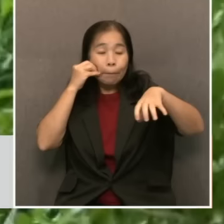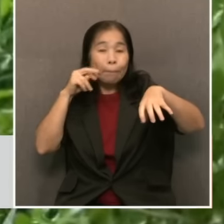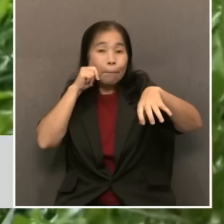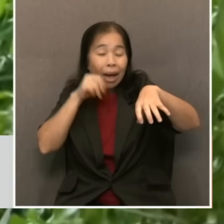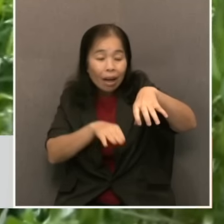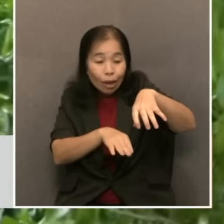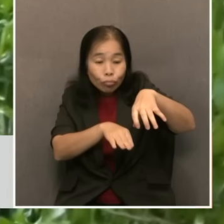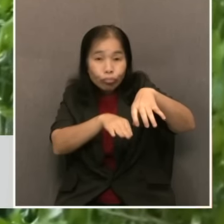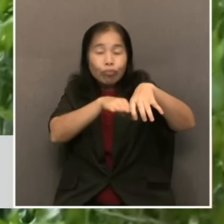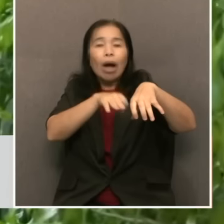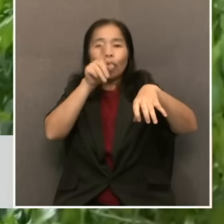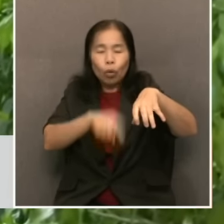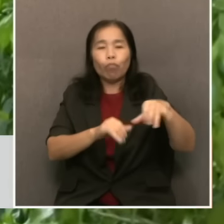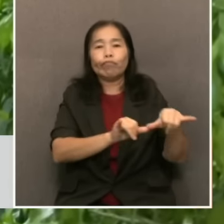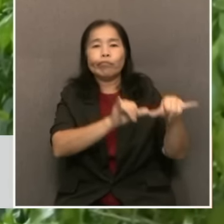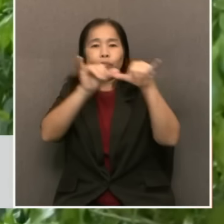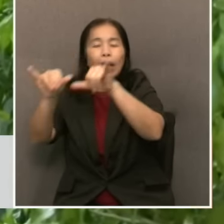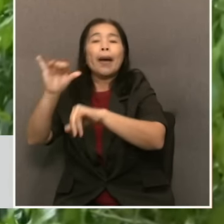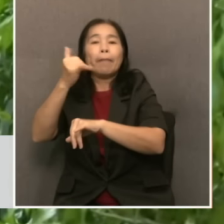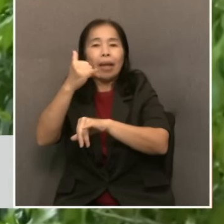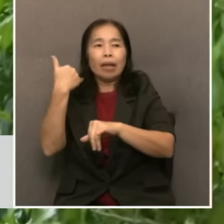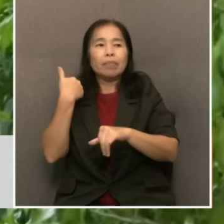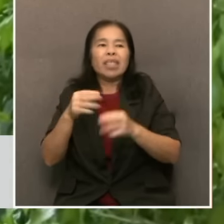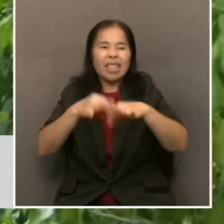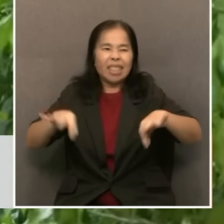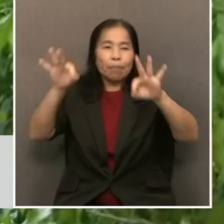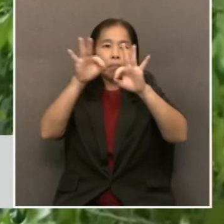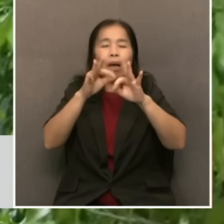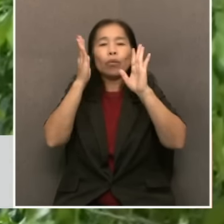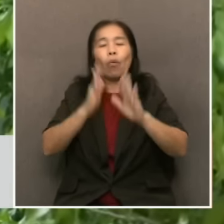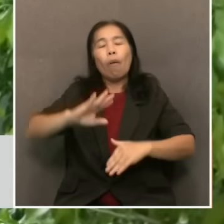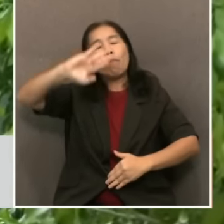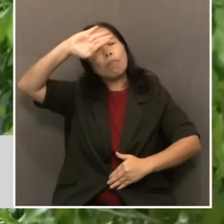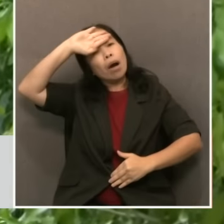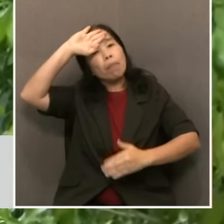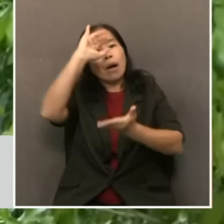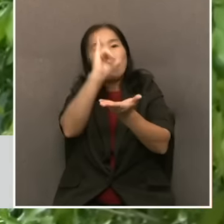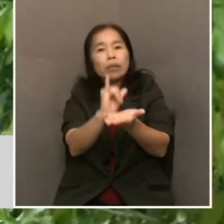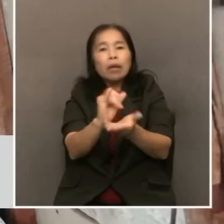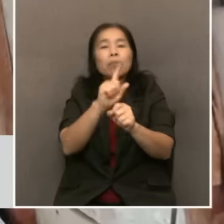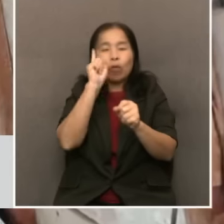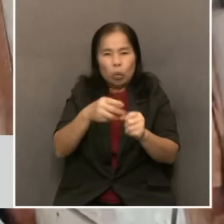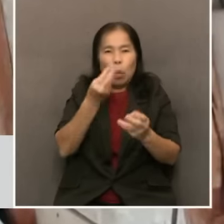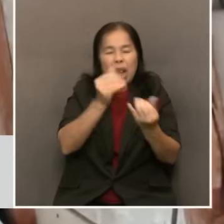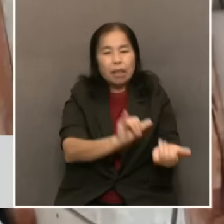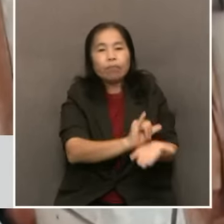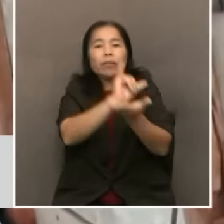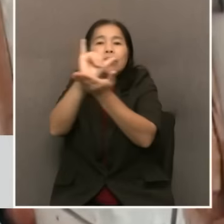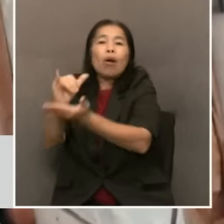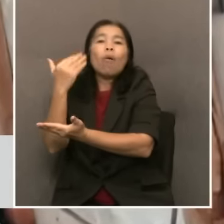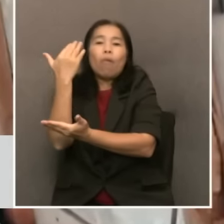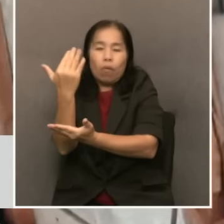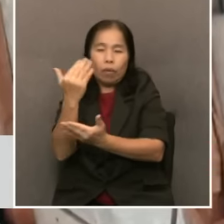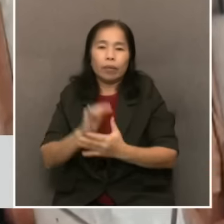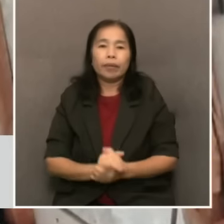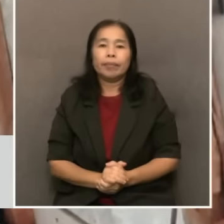คะก็อาจจะต้องอพยพโดยเฉพาะกลุ่มผู้ป่วยติดเตียงในชุมชนชนอพยพออกจากบ้านไปอยู่ในจุดที่ปลอดภัย